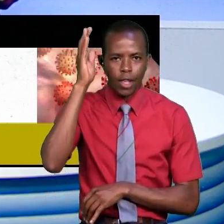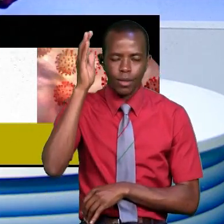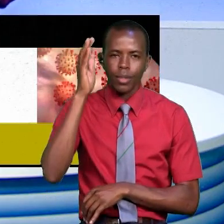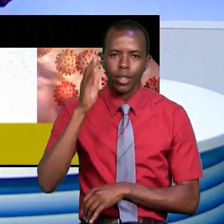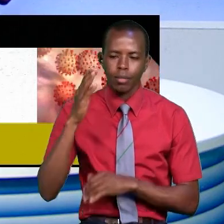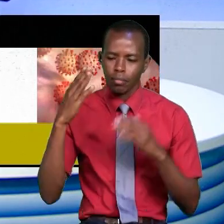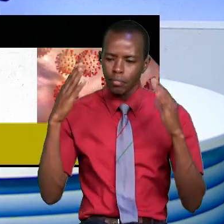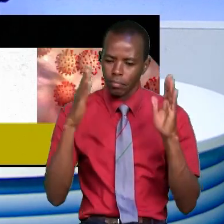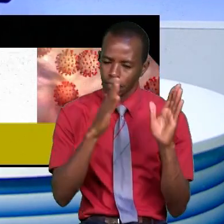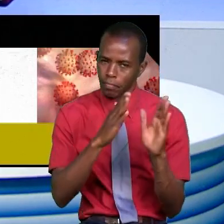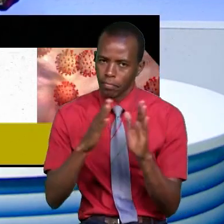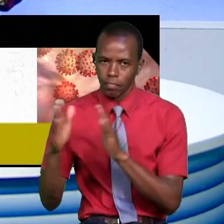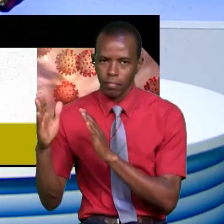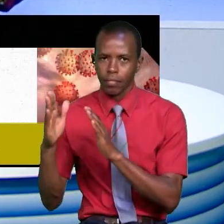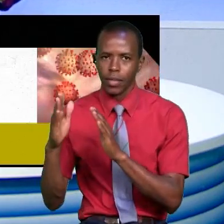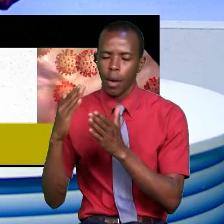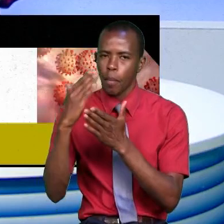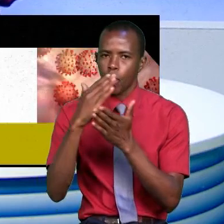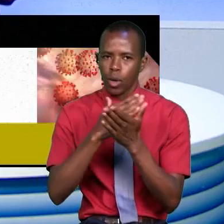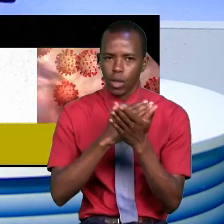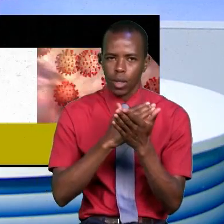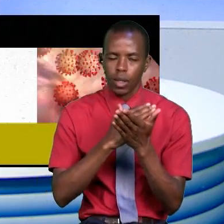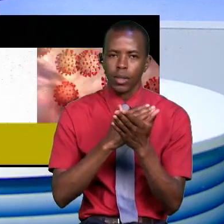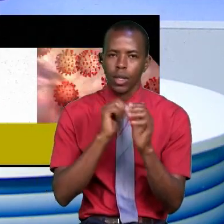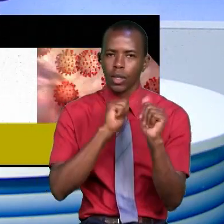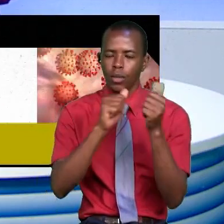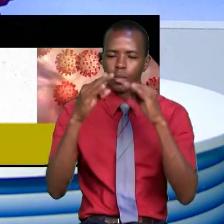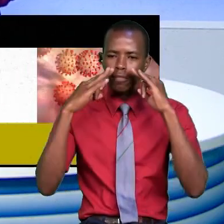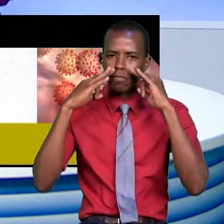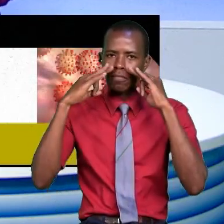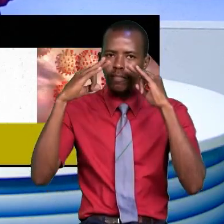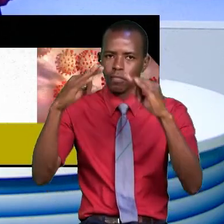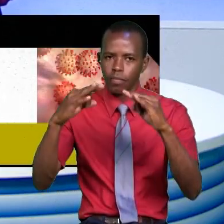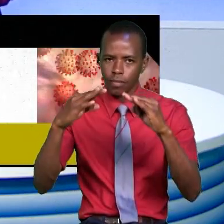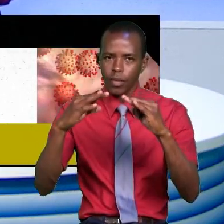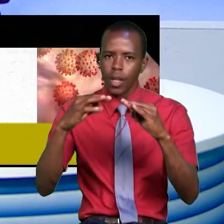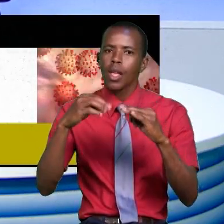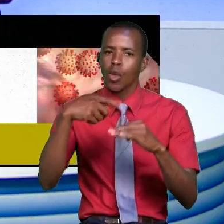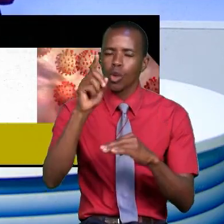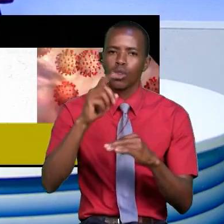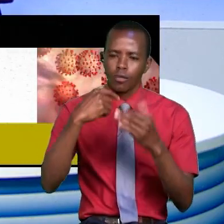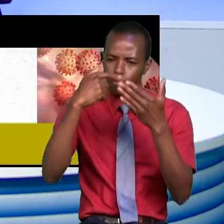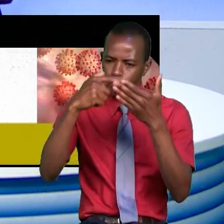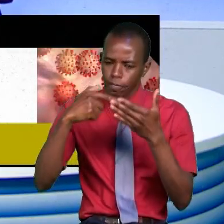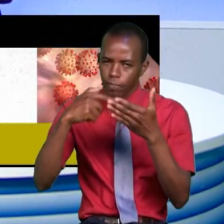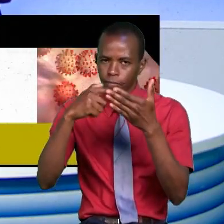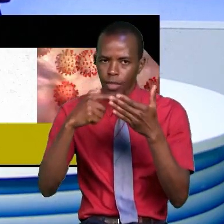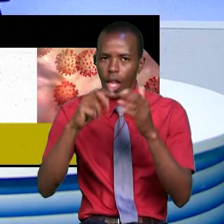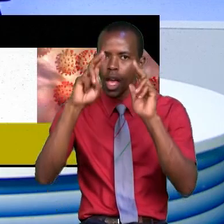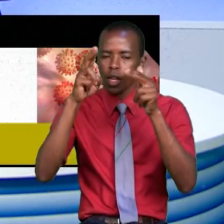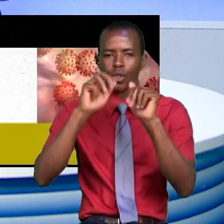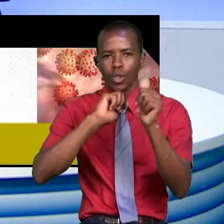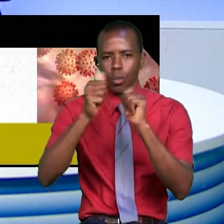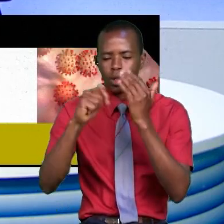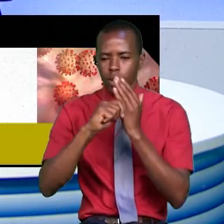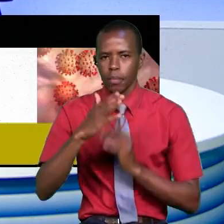anapasha misuli moto, atakuwa kiingia hapa kwenye kipindi kizima ikiwa ni ndani ya sports finale ambapo mtapata kudadavua maswala ya